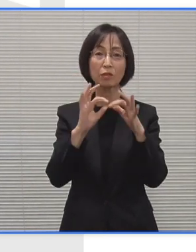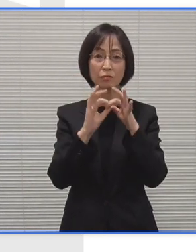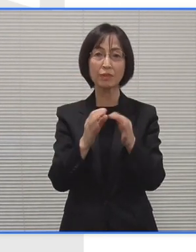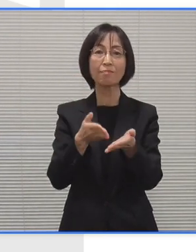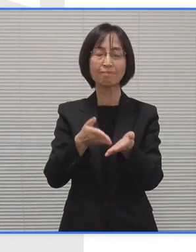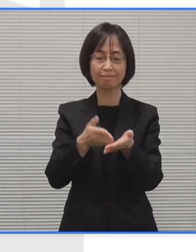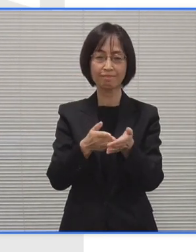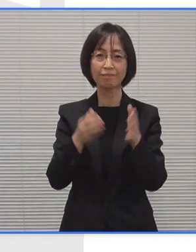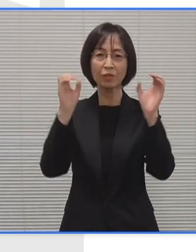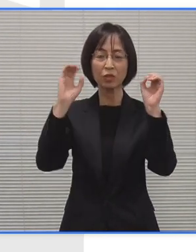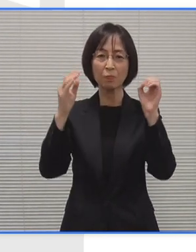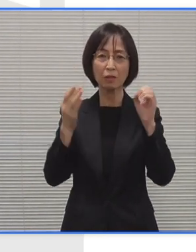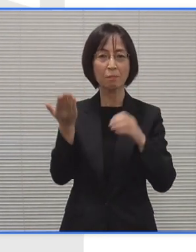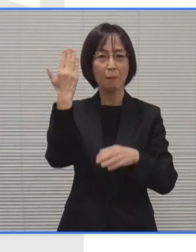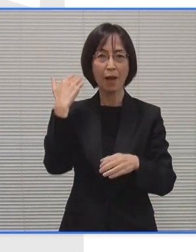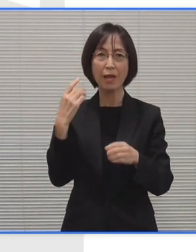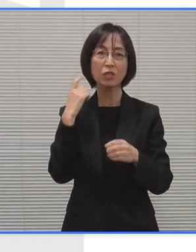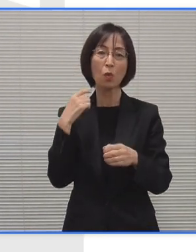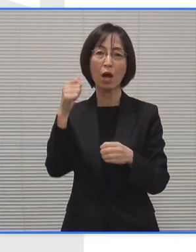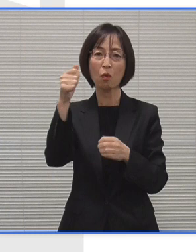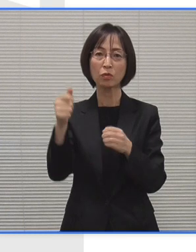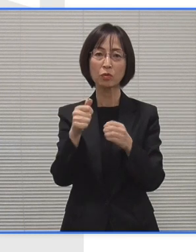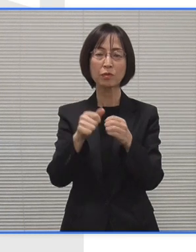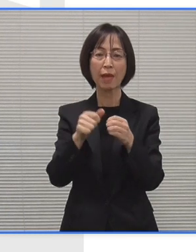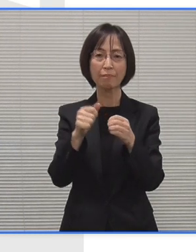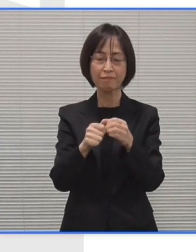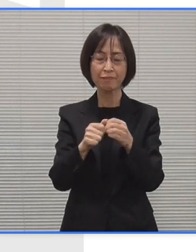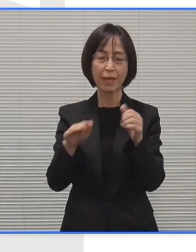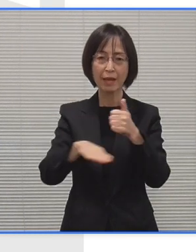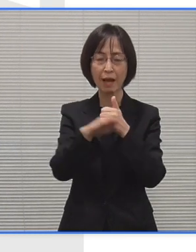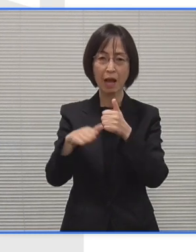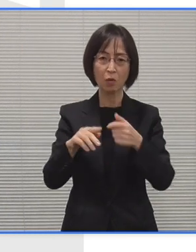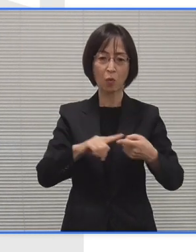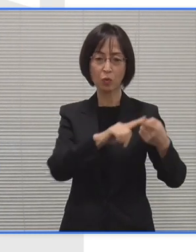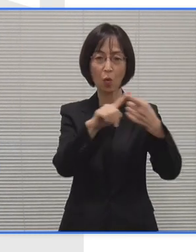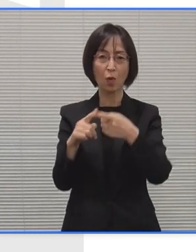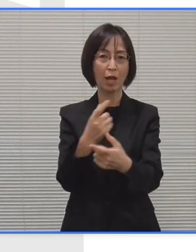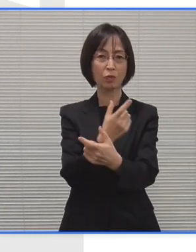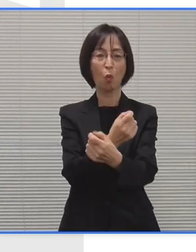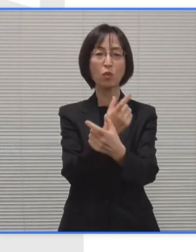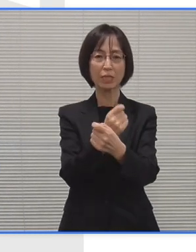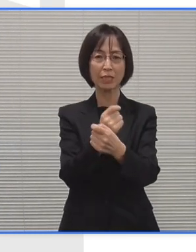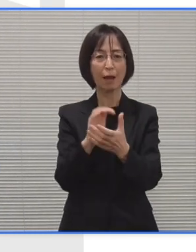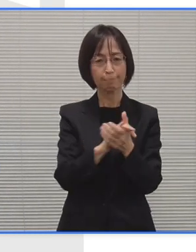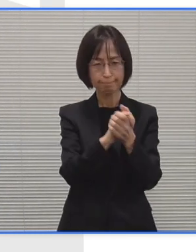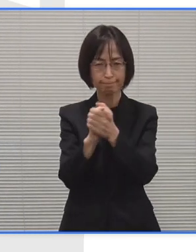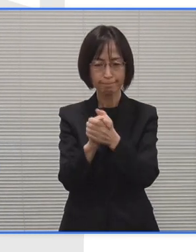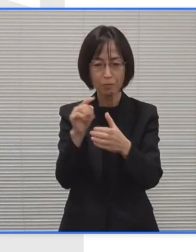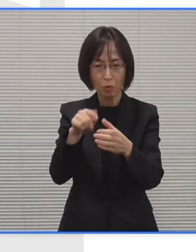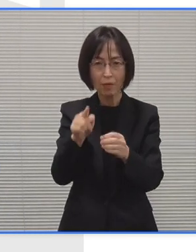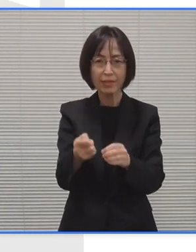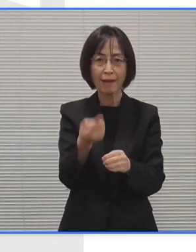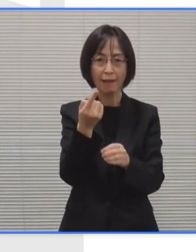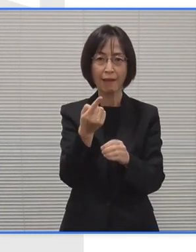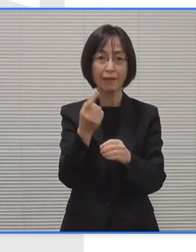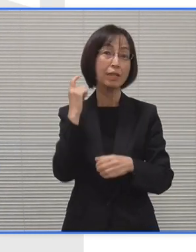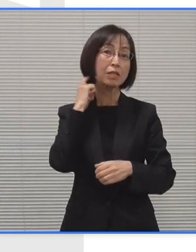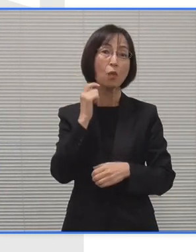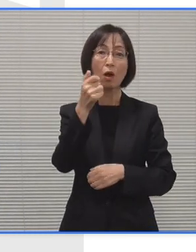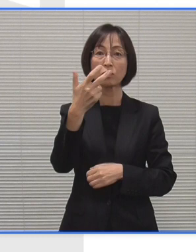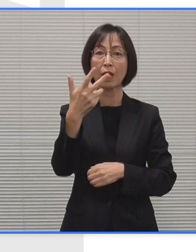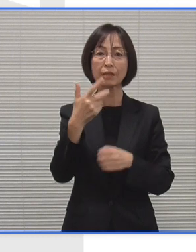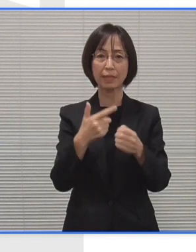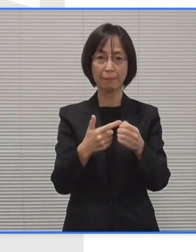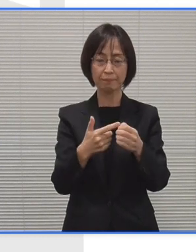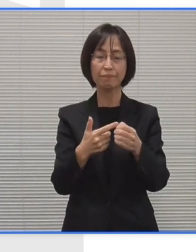豊島区はですね、昭和55年に観光協会同士が仲良くなったことをきっかけに、昭和58